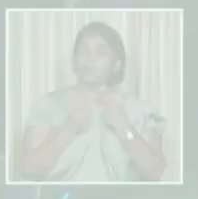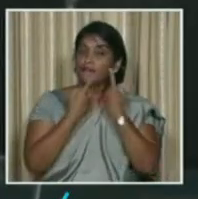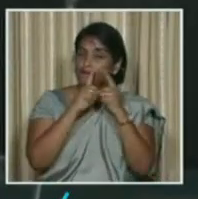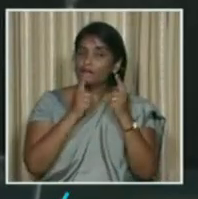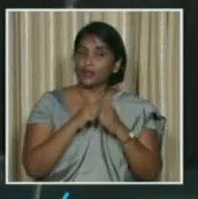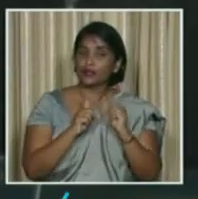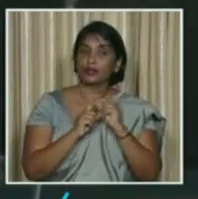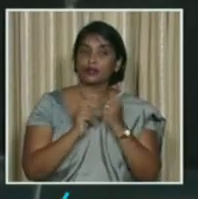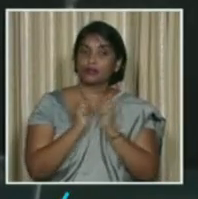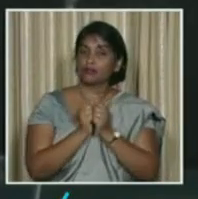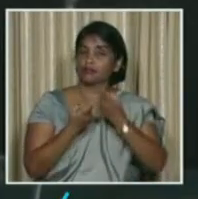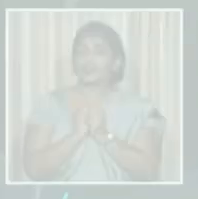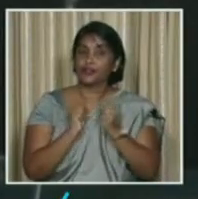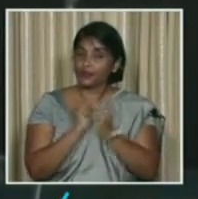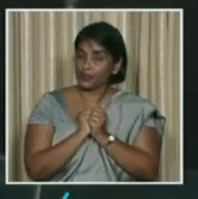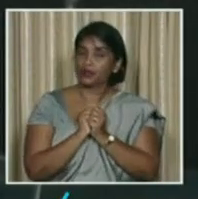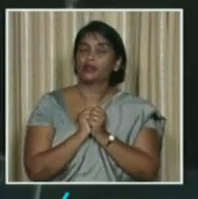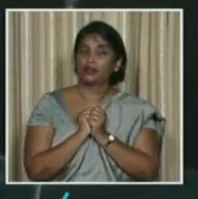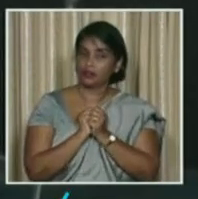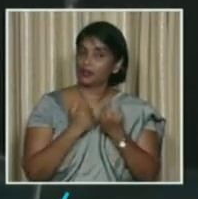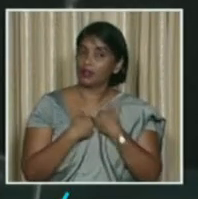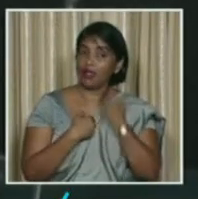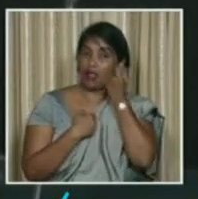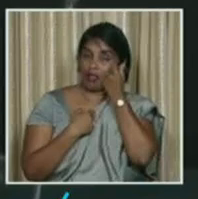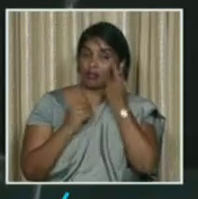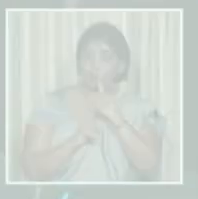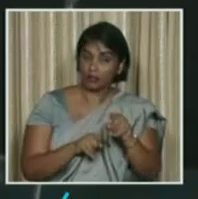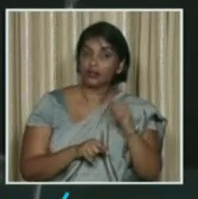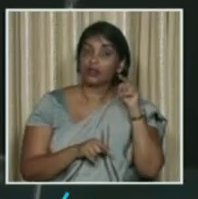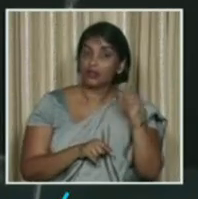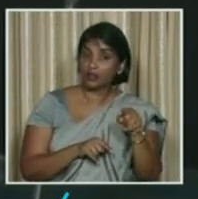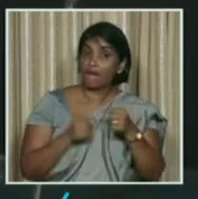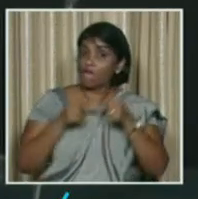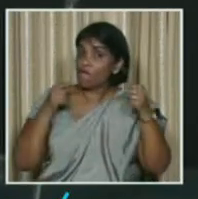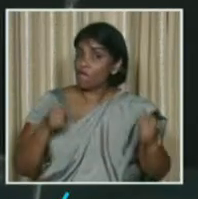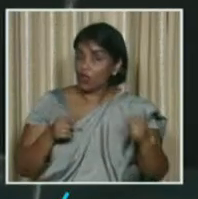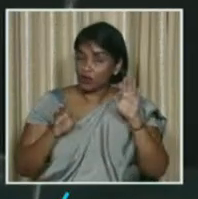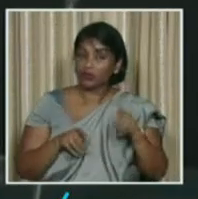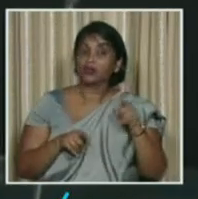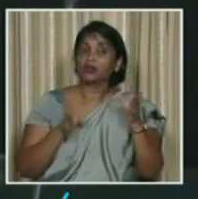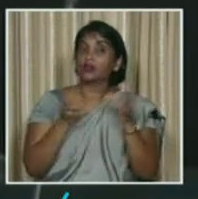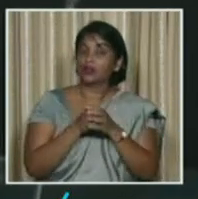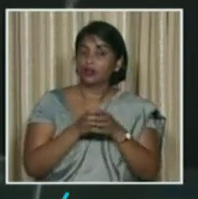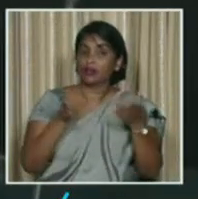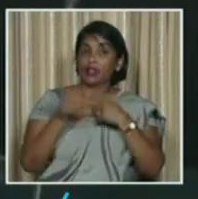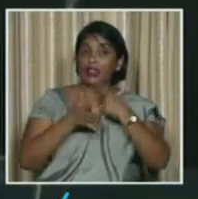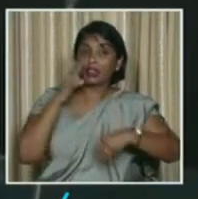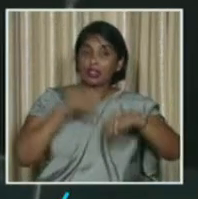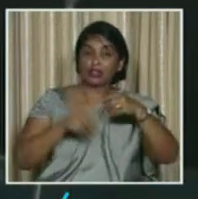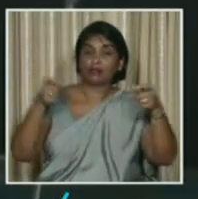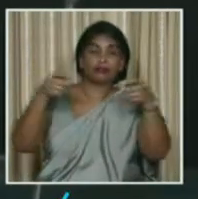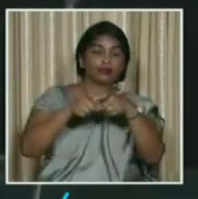විවිධ ප්‍රතිපියුදගත කිරීමේ වැඩපිළිවෙළ එවගේම අපි යෝජනා ඉදිරිපත් කරනකට ඒකට විරුද්ධව ඉන්න කණ්ඩායම් එක්ක ඔබතුමා දේශපාලන